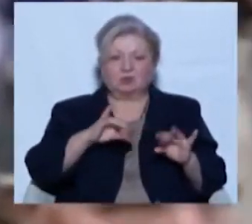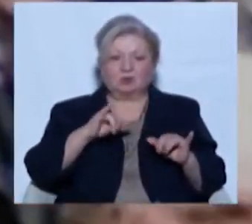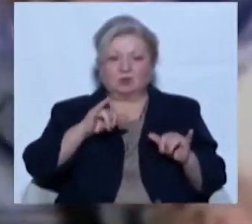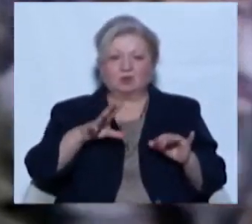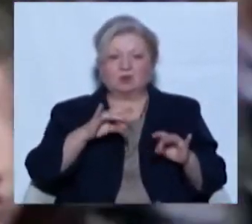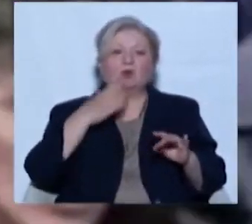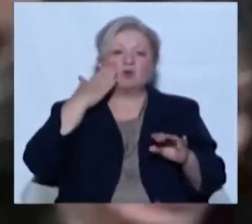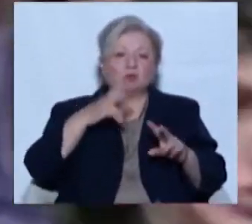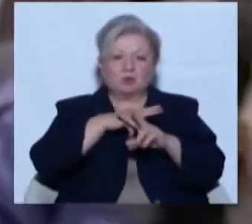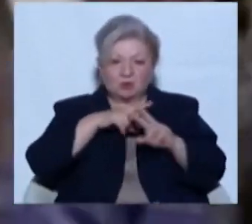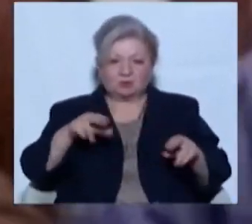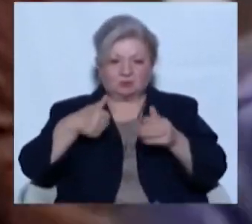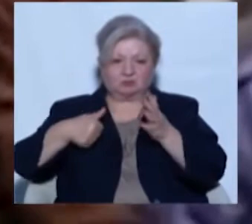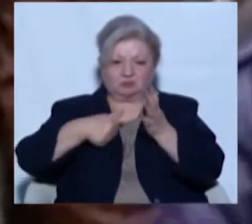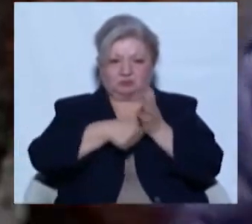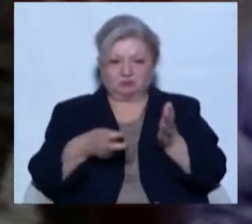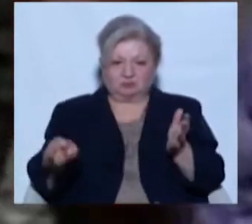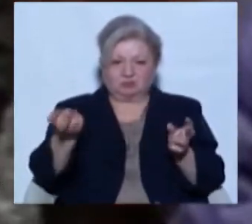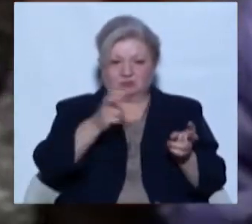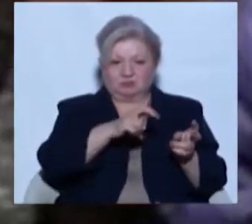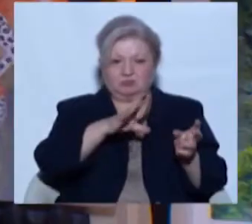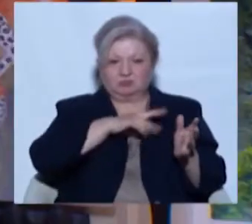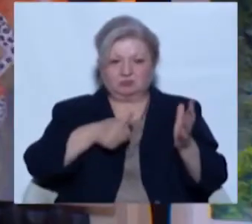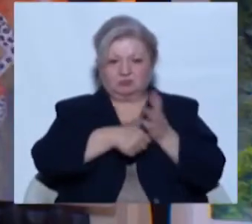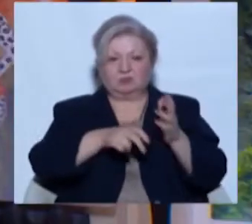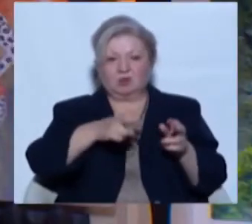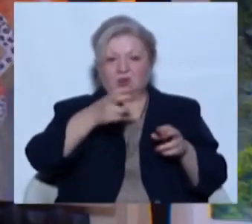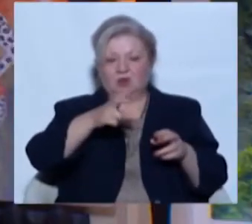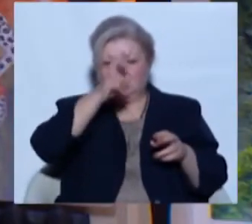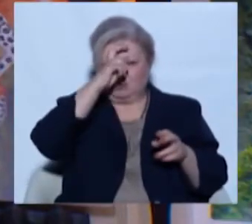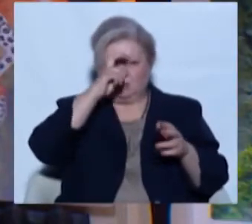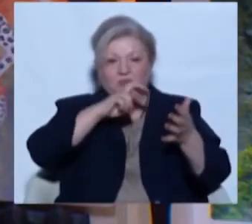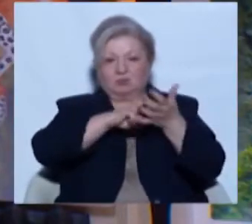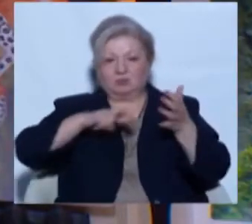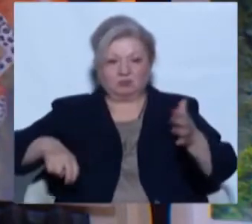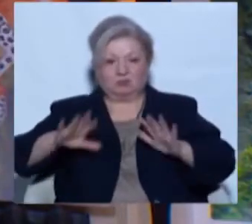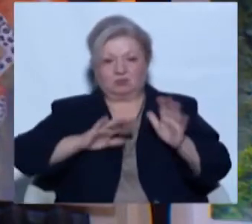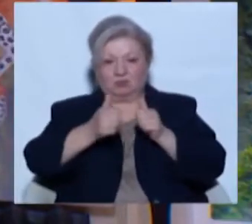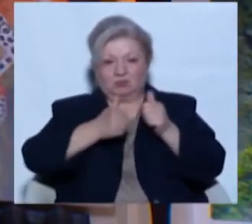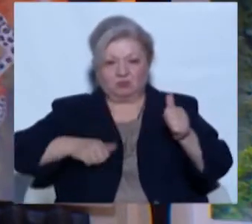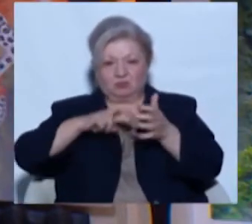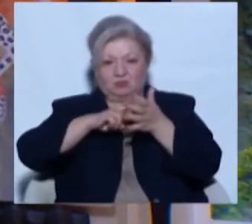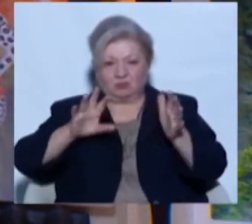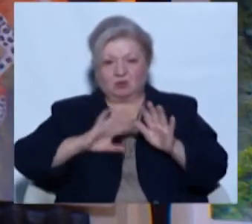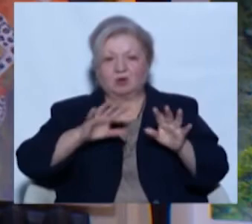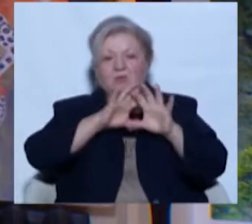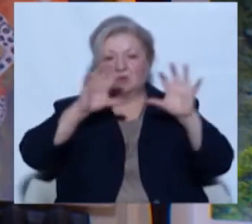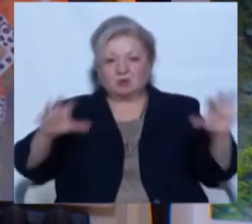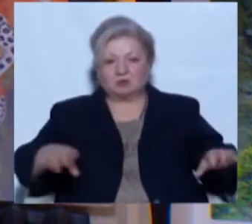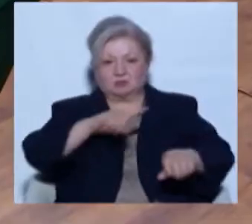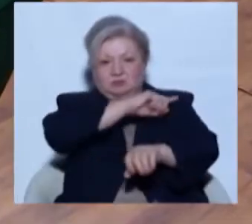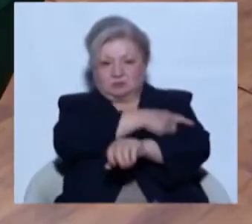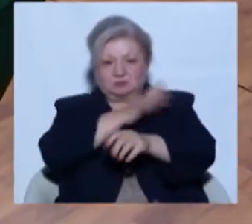არამედ რუმინელებიც მოვიდნენ მის დასაცავად. ხელისუფლება უკან არ დაიხია და პრეზიდენტის ბრძანებით გამოიყენეს